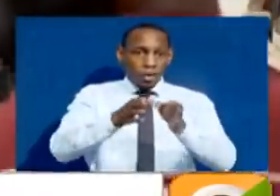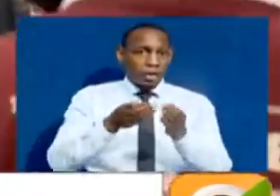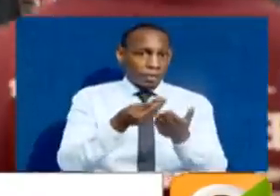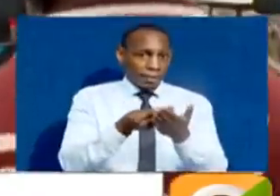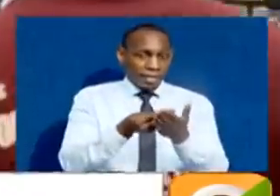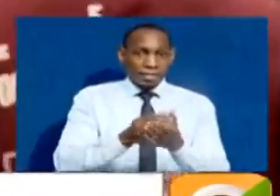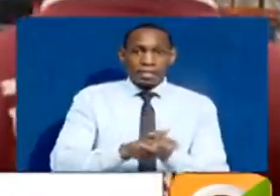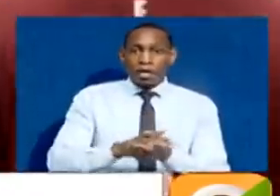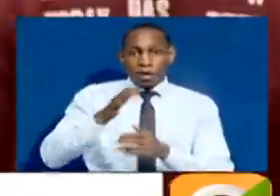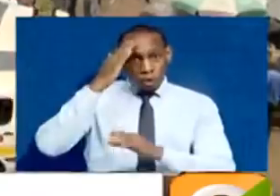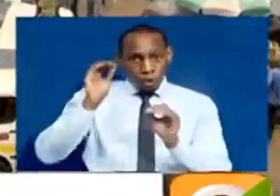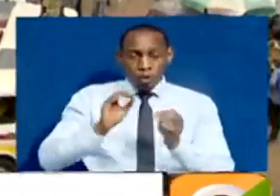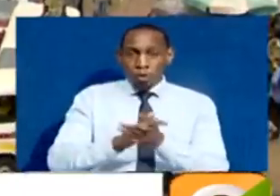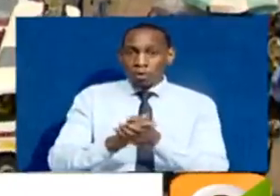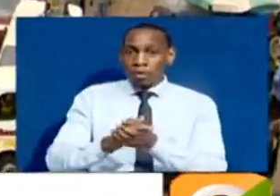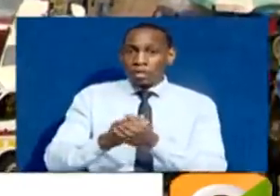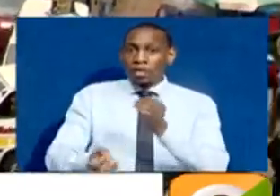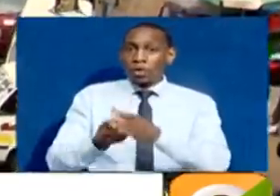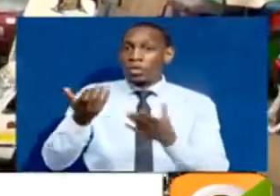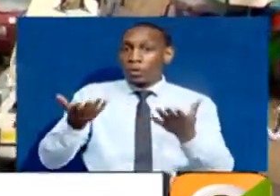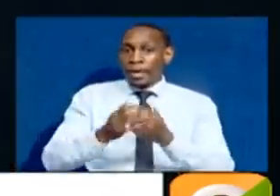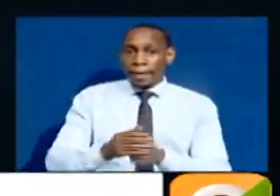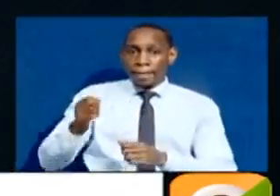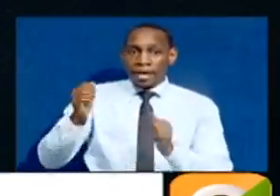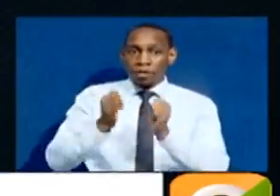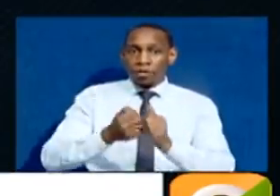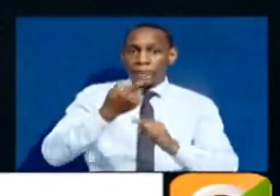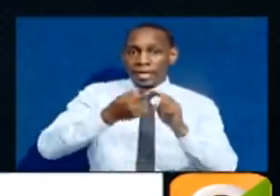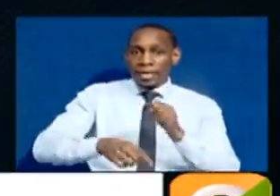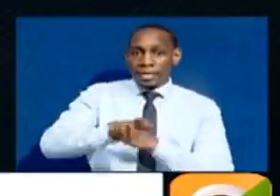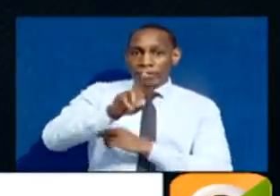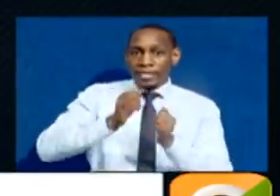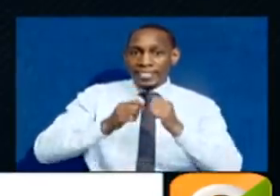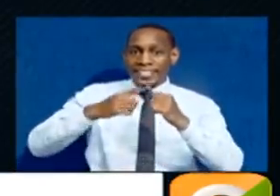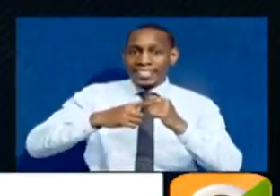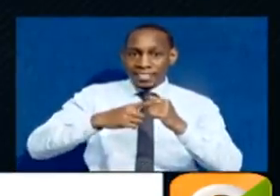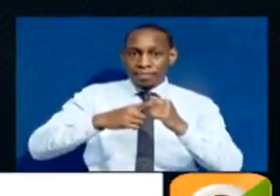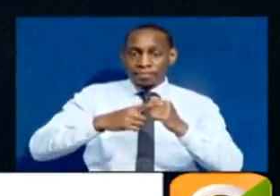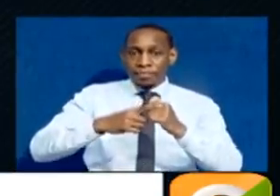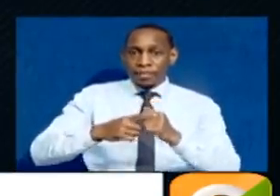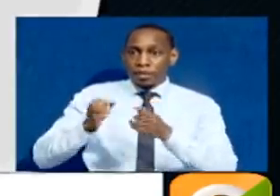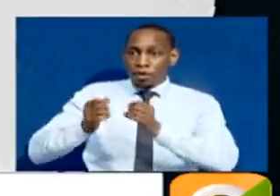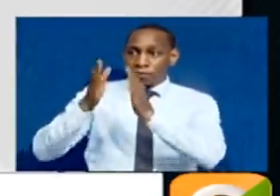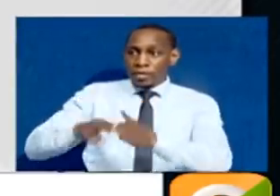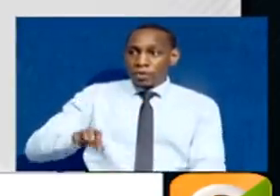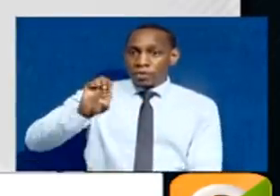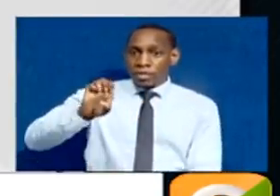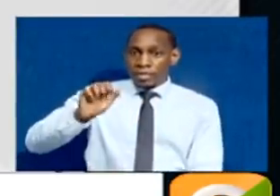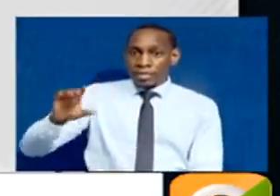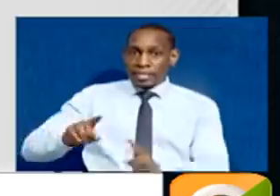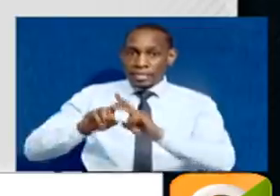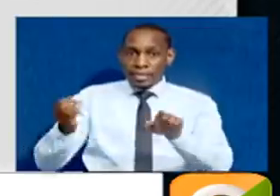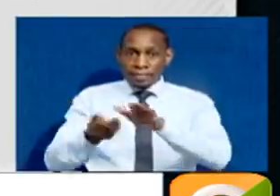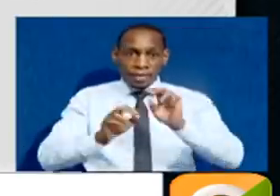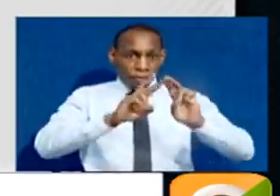yake bila ya kujulikana alikozitoa. Oktoba mwaka wa 2016, makachero wa EACC